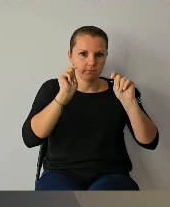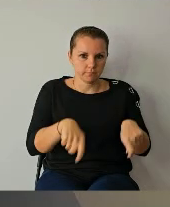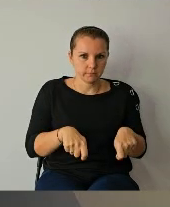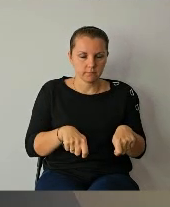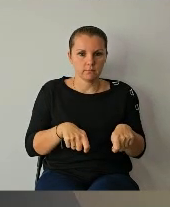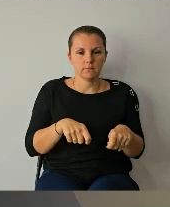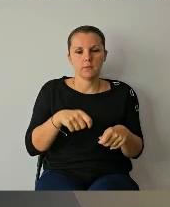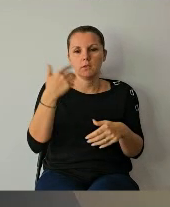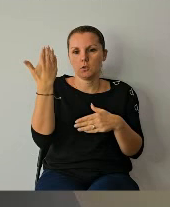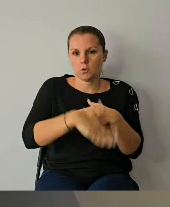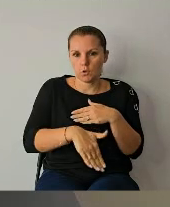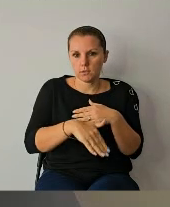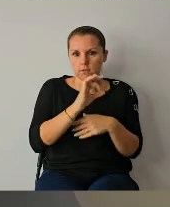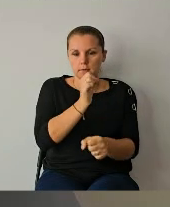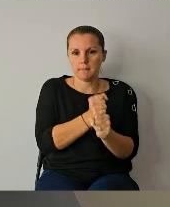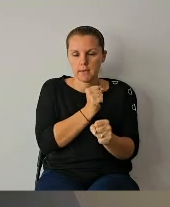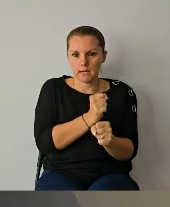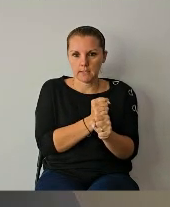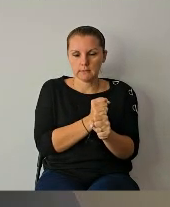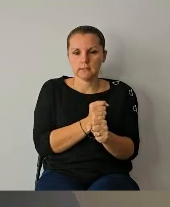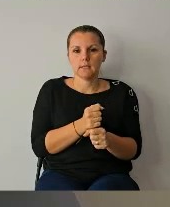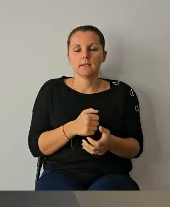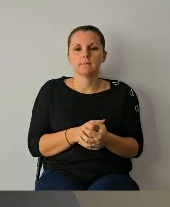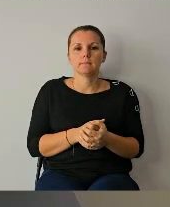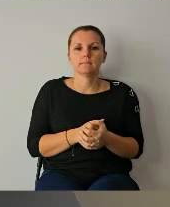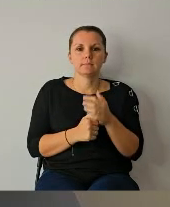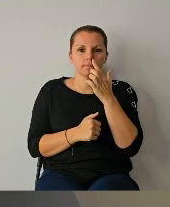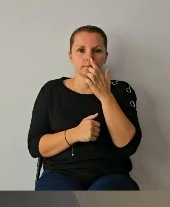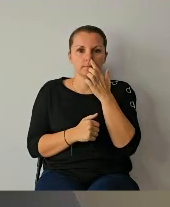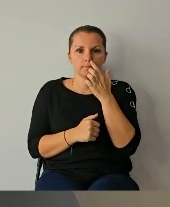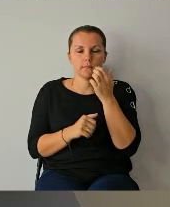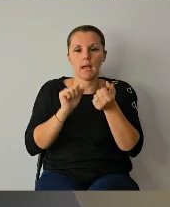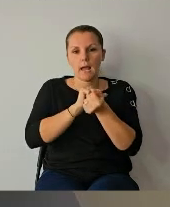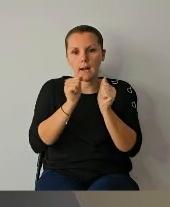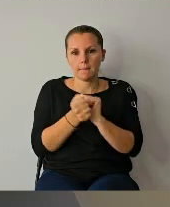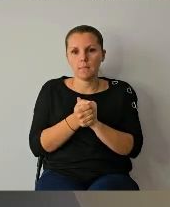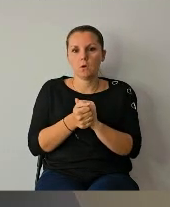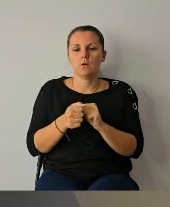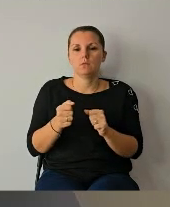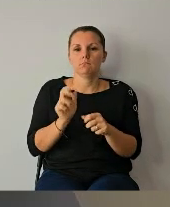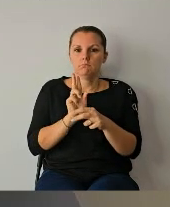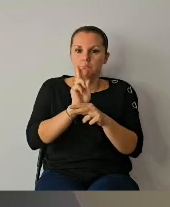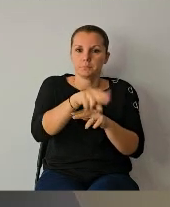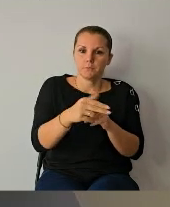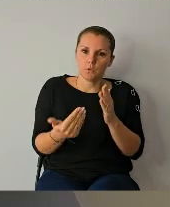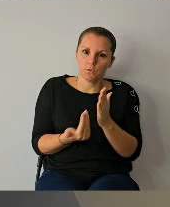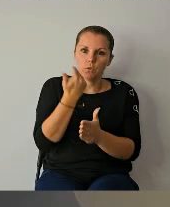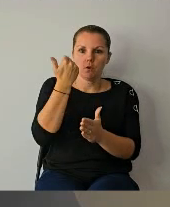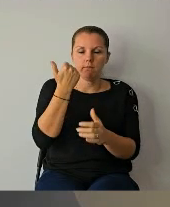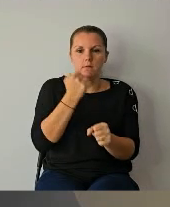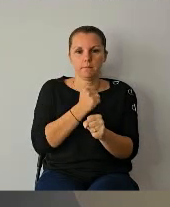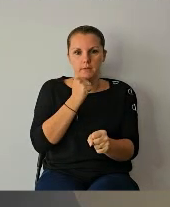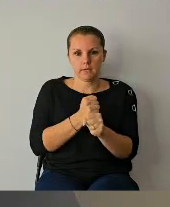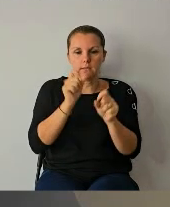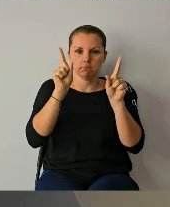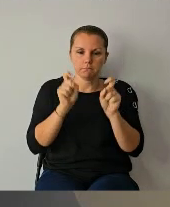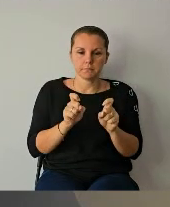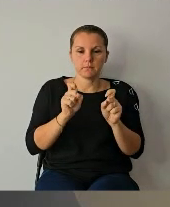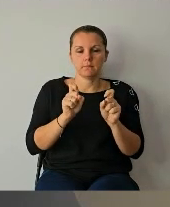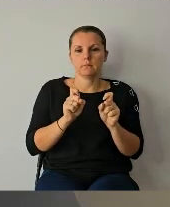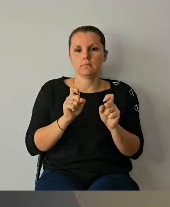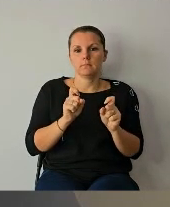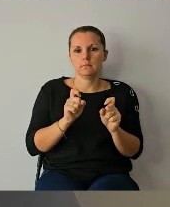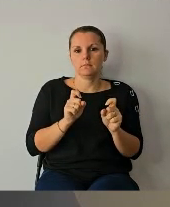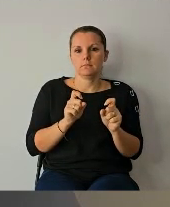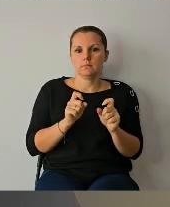decyzji administracyjnych w imieniu burmistrza, jak i również objęciem stanowiska czy też rozpoczęciem wydawania decyzji administracyjnych.